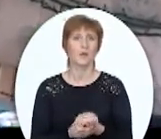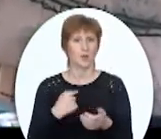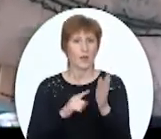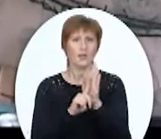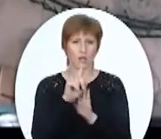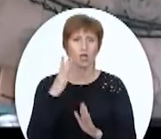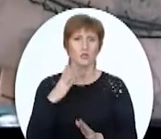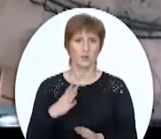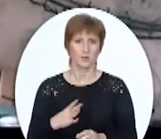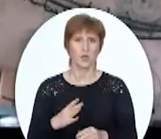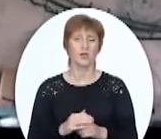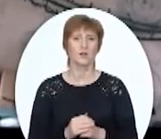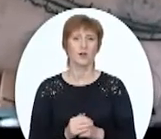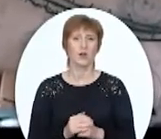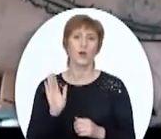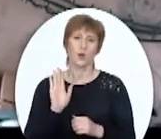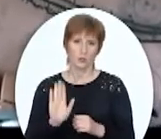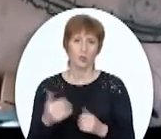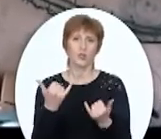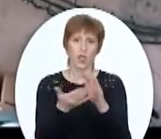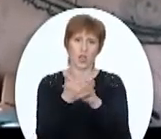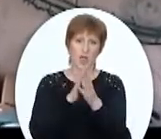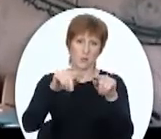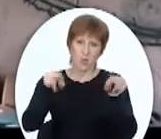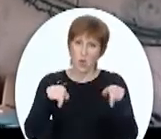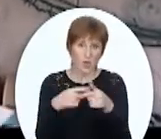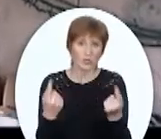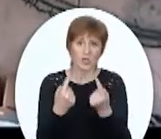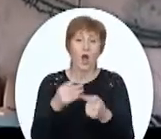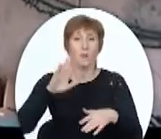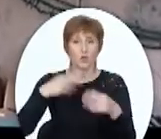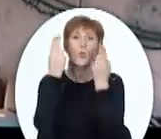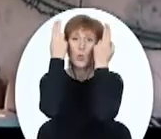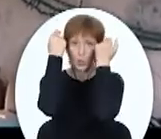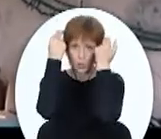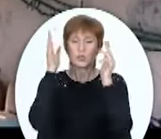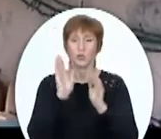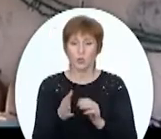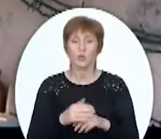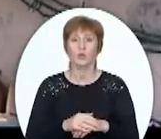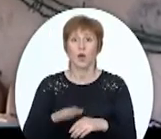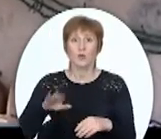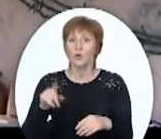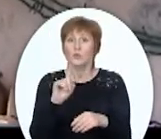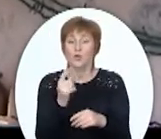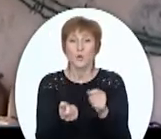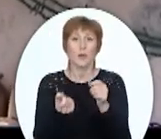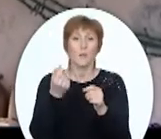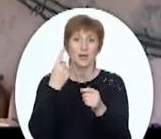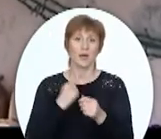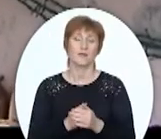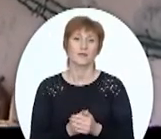Я вначале терпеливо, ну ладно, сейчас лепешки, но потом-то будут ушки у зайки, но потом-то что-то все равно